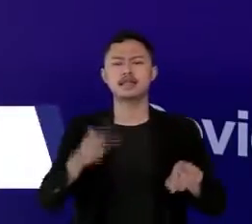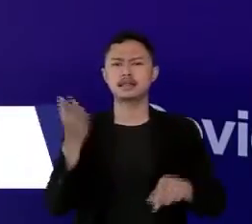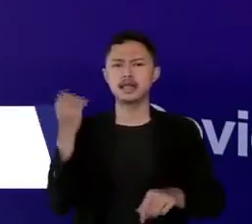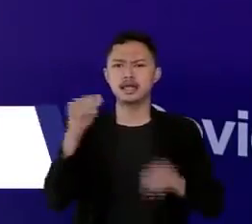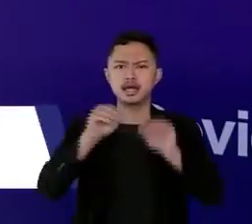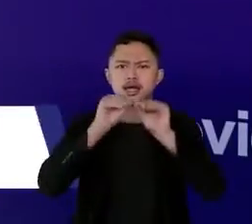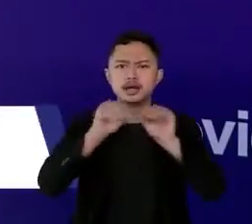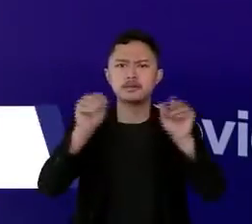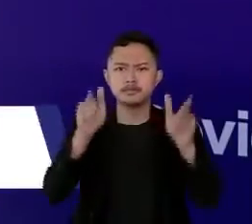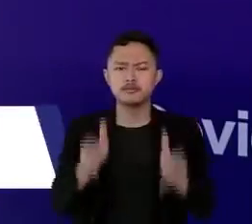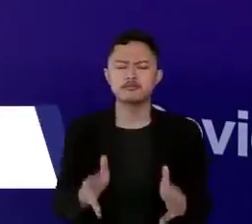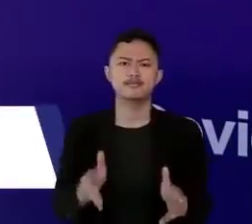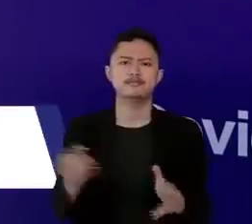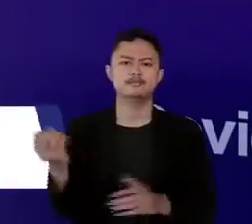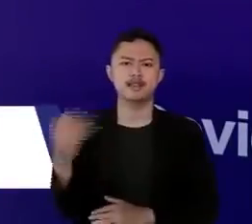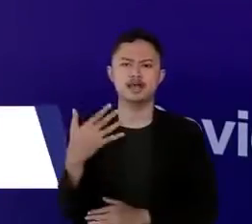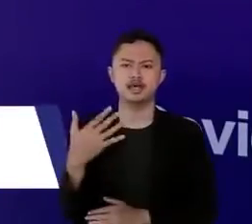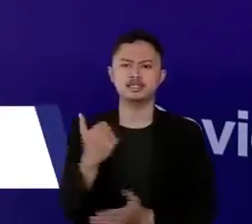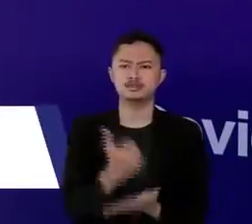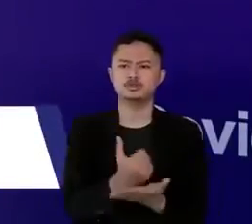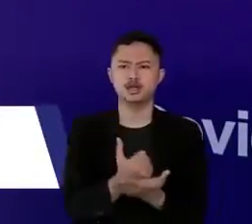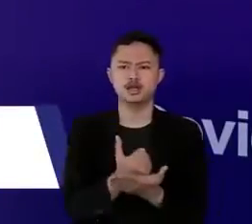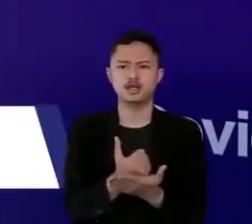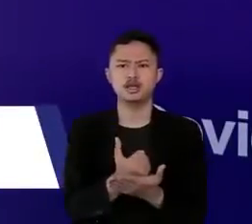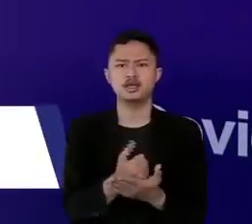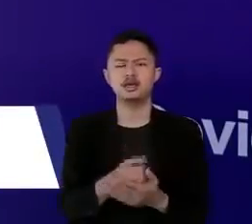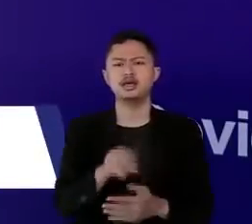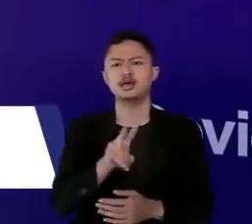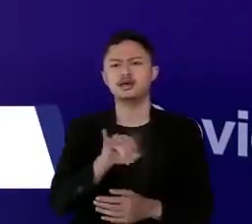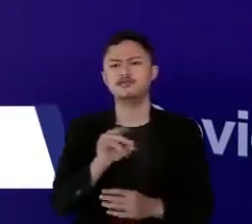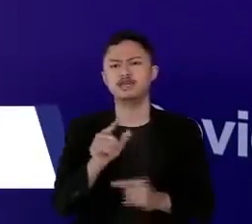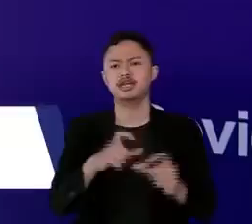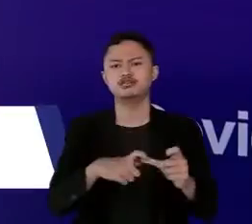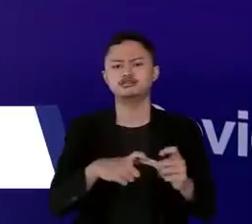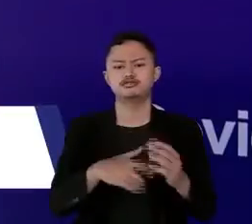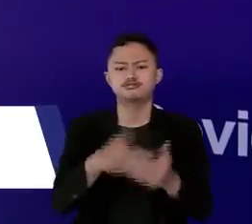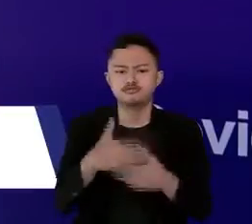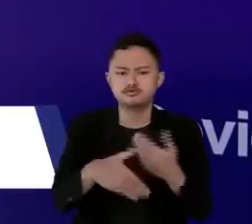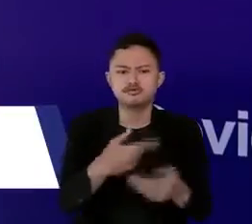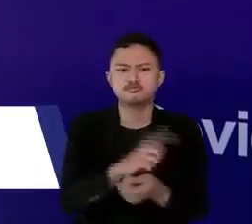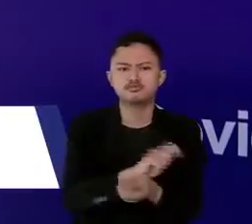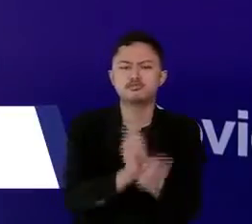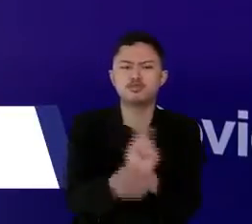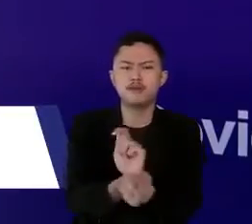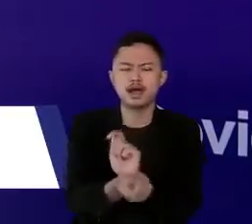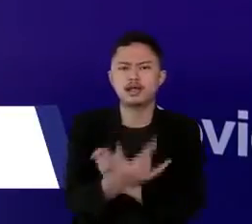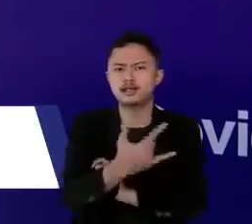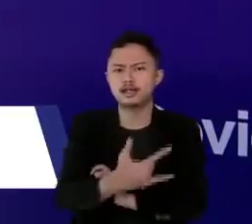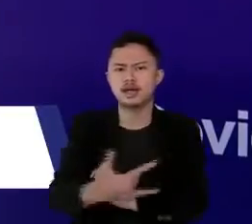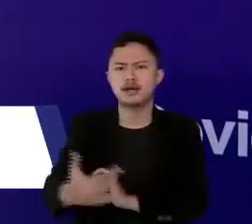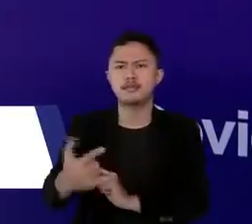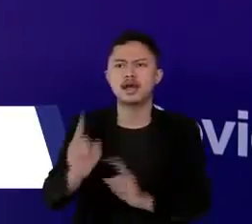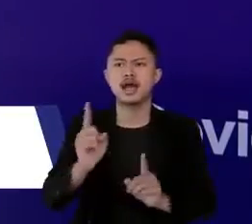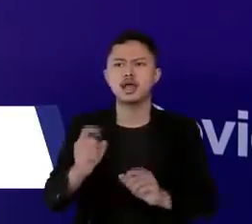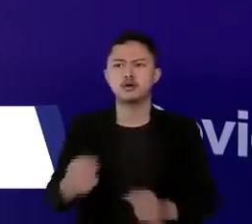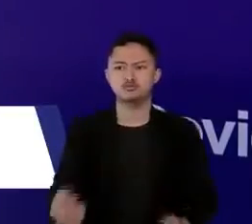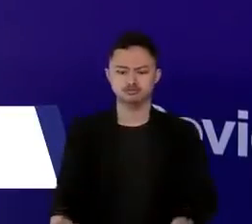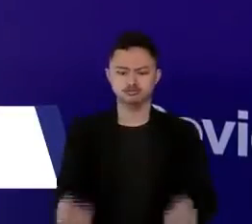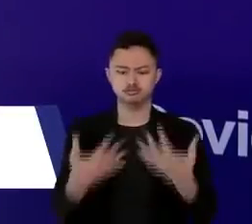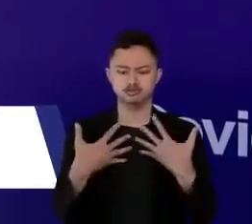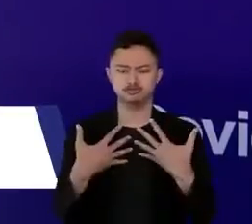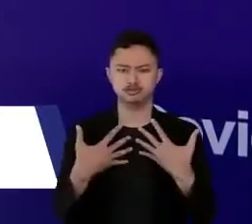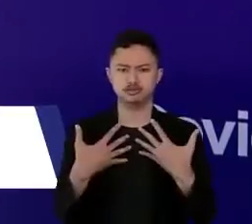promar dikatakan mengatakan bahwa virus ini punya sifat yang akan terus bermutasi kalau terjadi terus infeksi